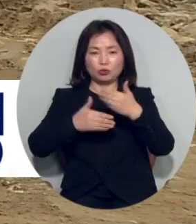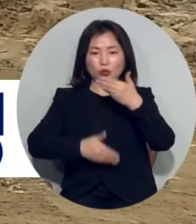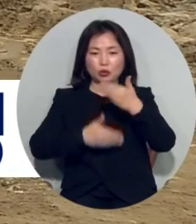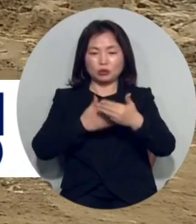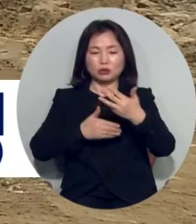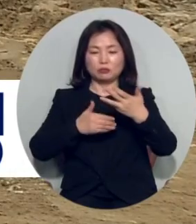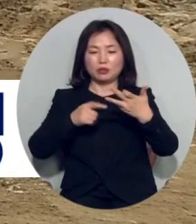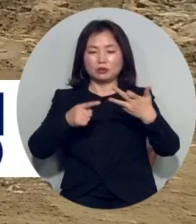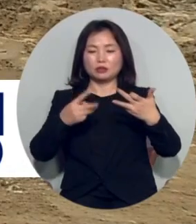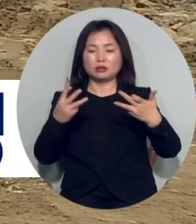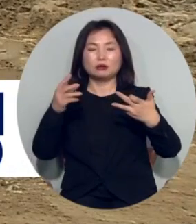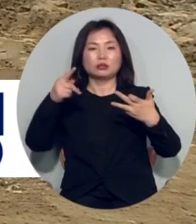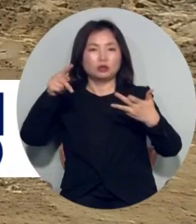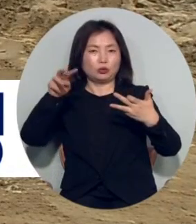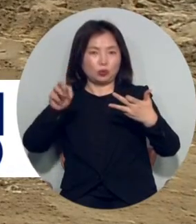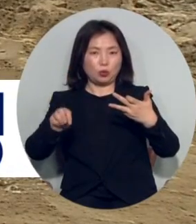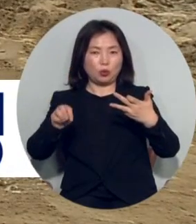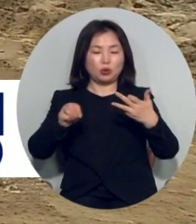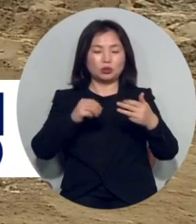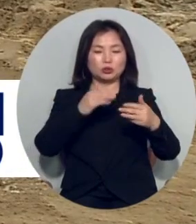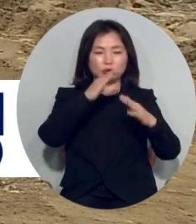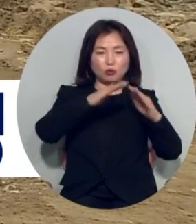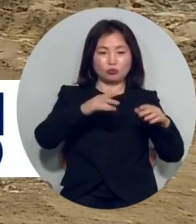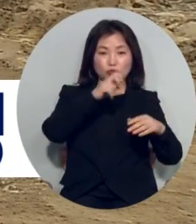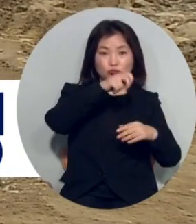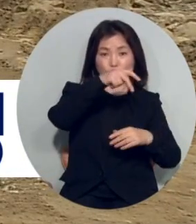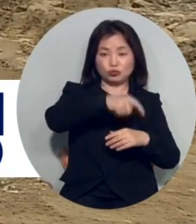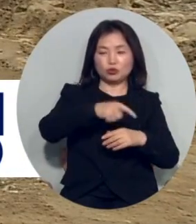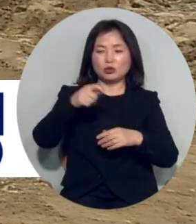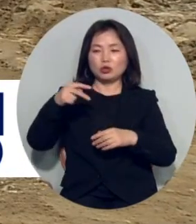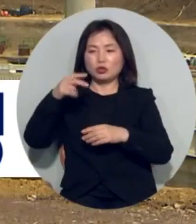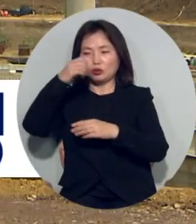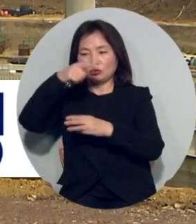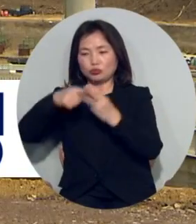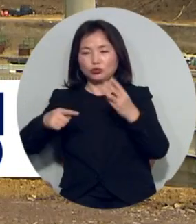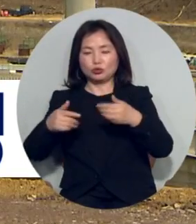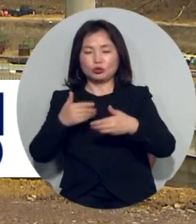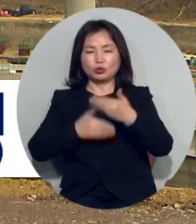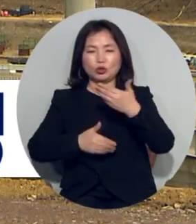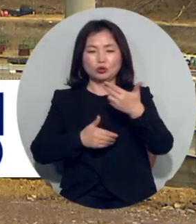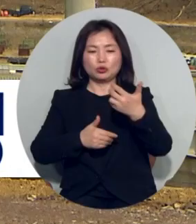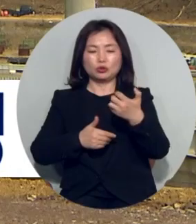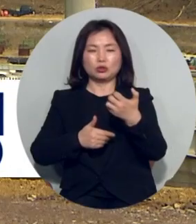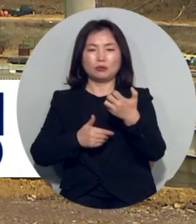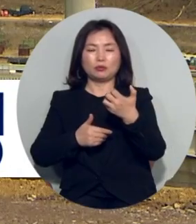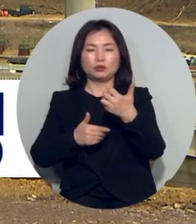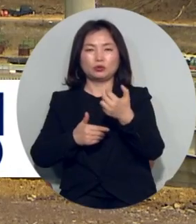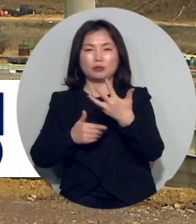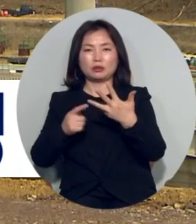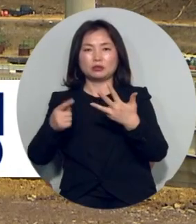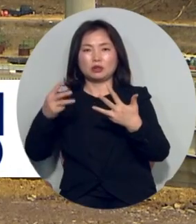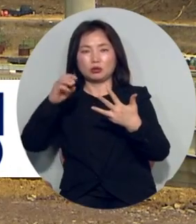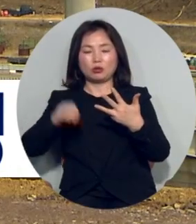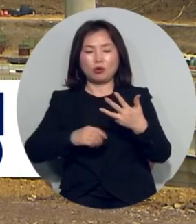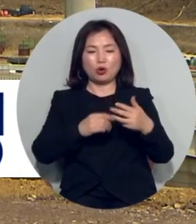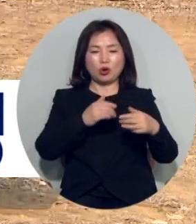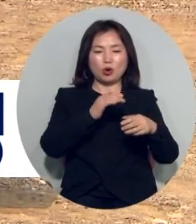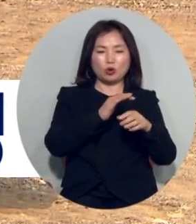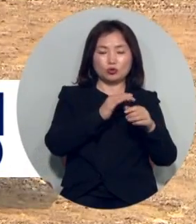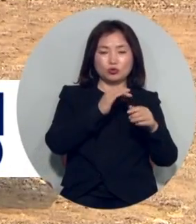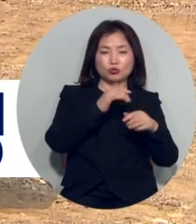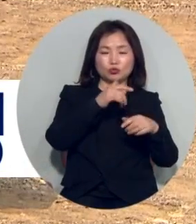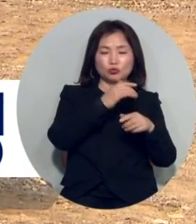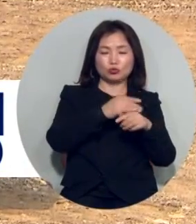18.3 km 와 전북 무주 와 성주간 고속도로 68.4 km 부꾸미 나들목과